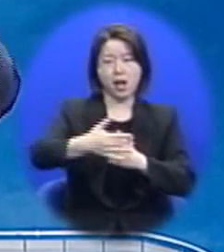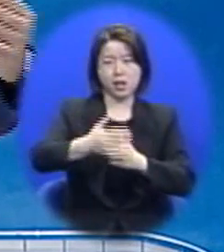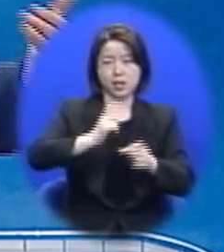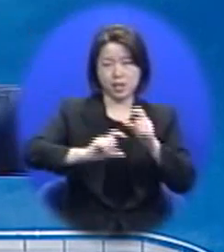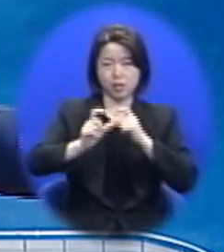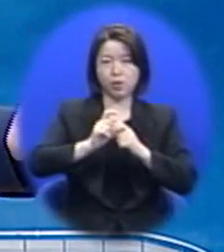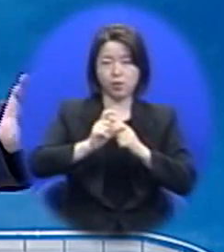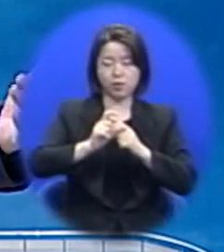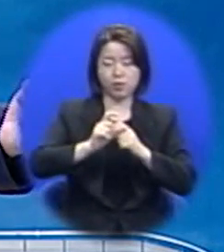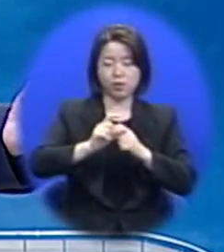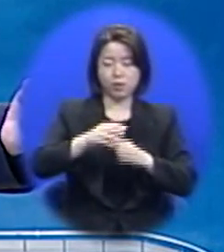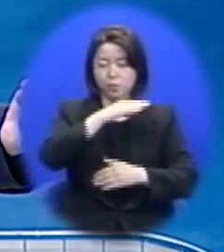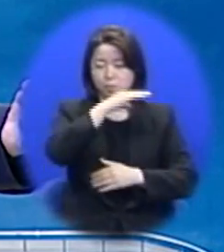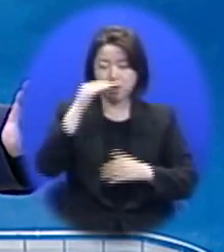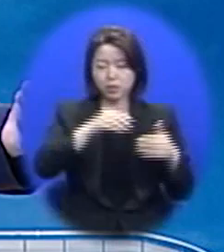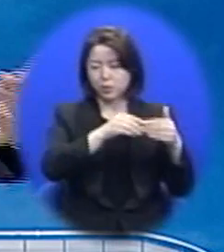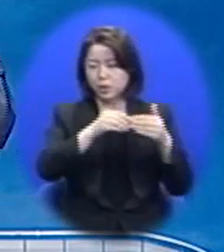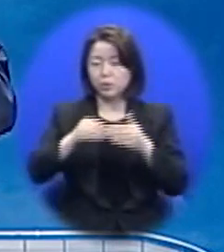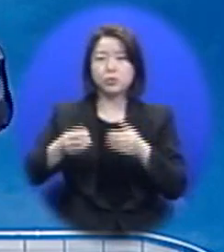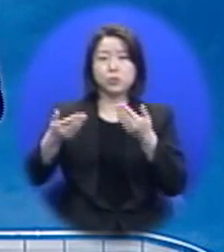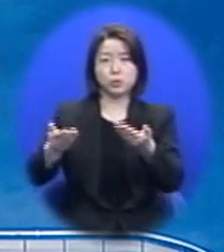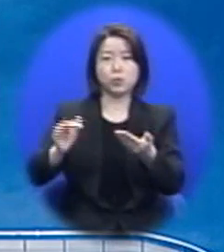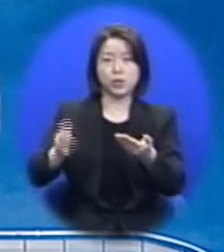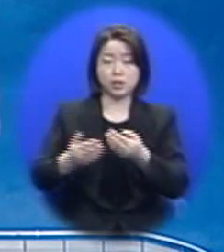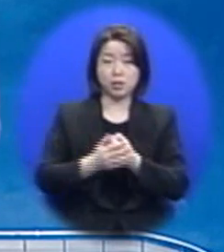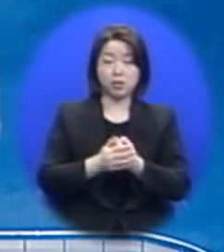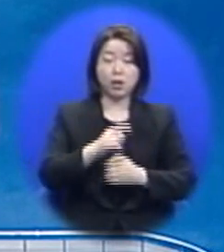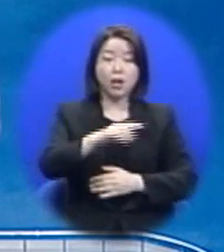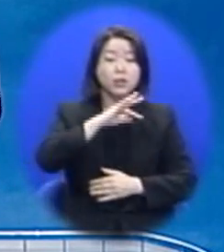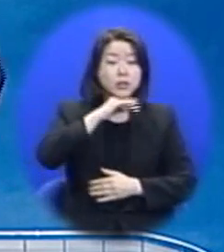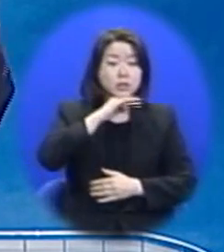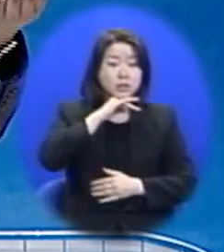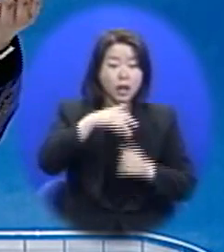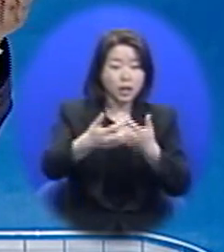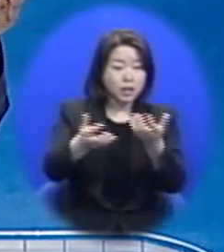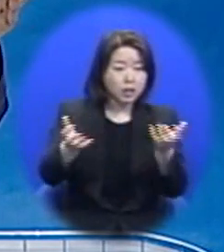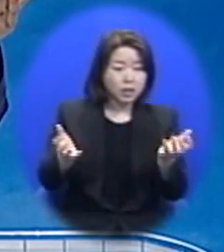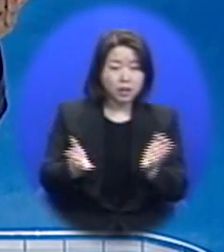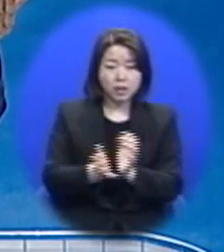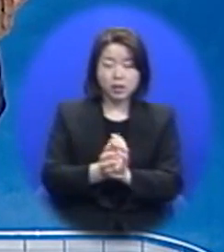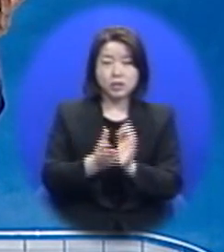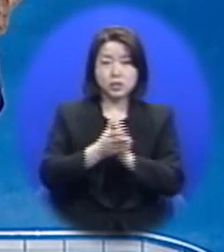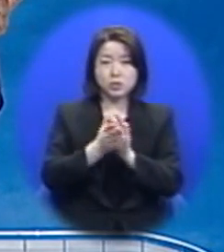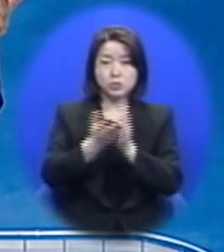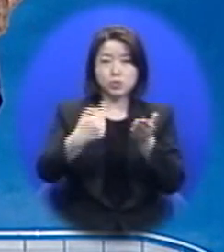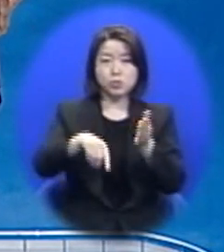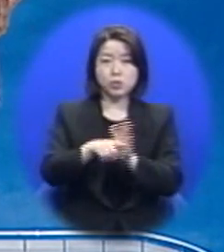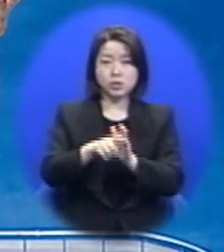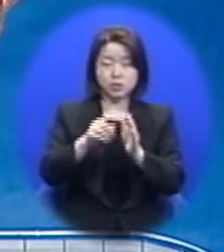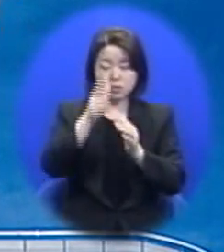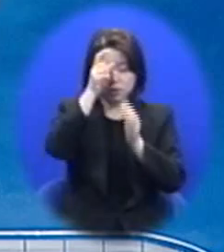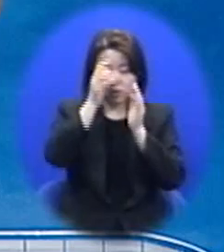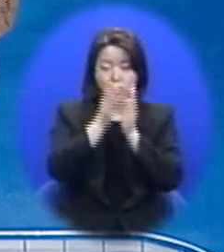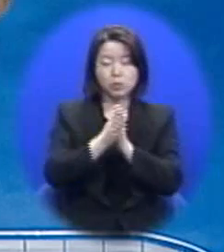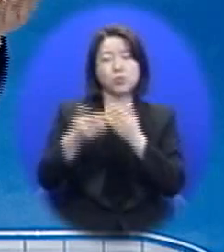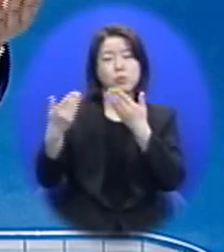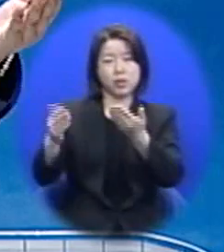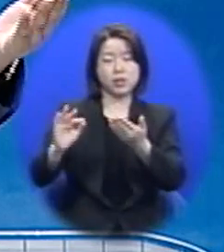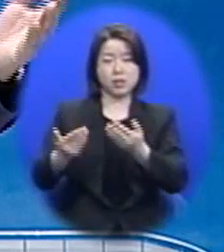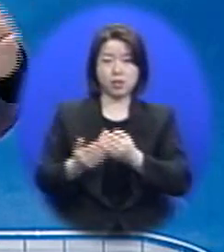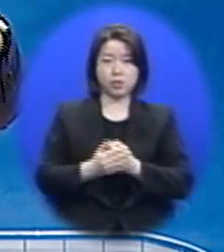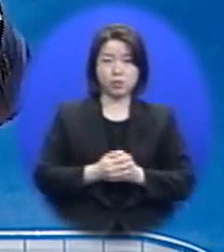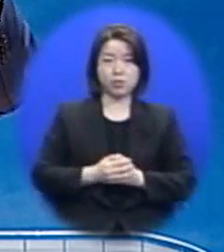그들을 바로 이끌어야 됩니다. 그리고 그 나이 또래 아이들 전체를 위해 기도해야 됩니다. 우리가